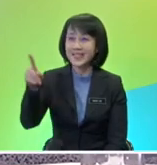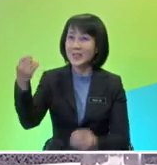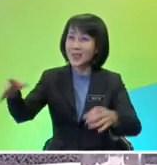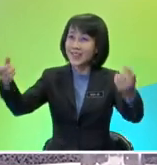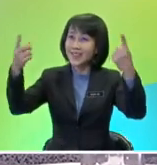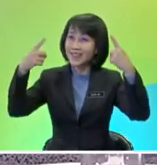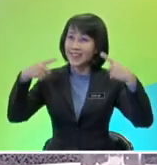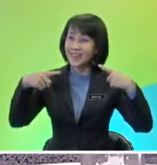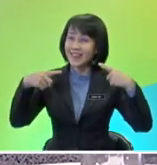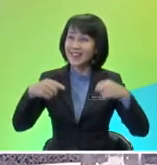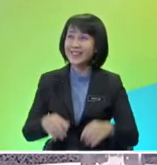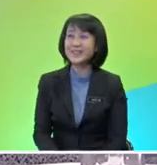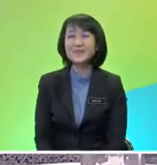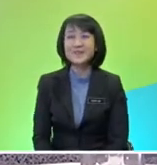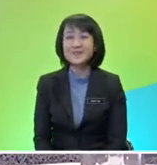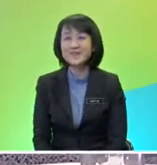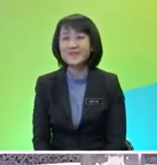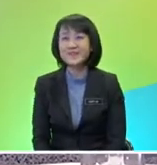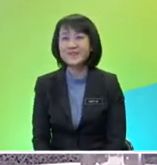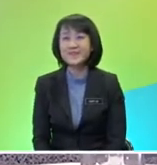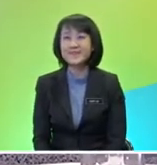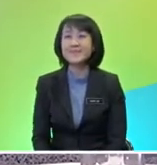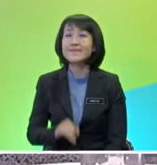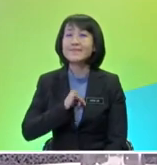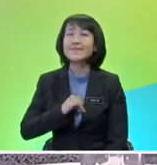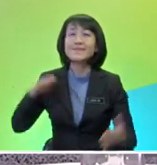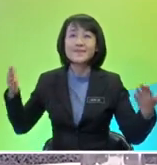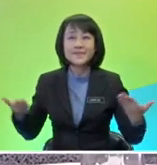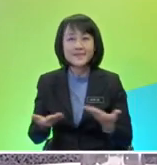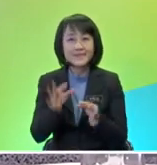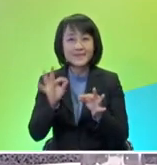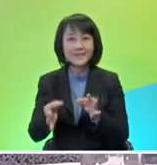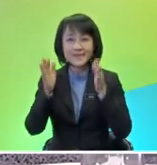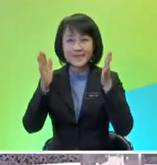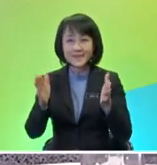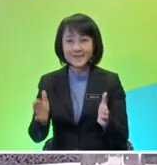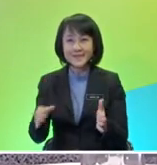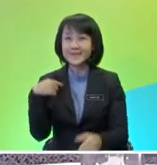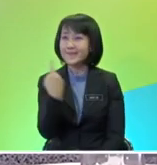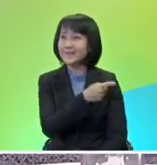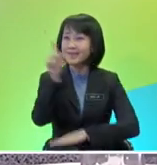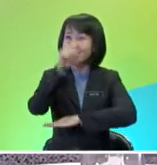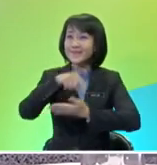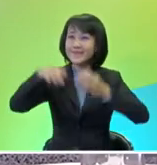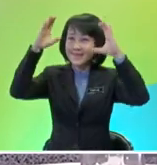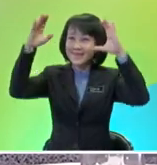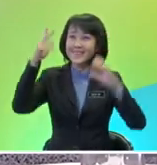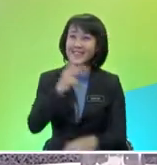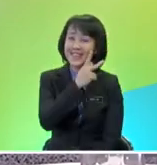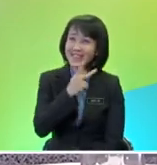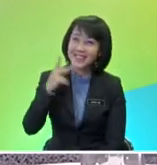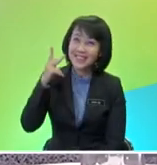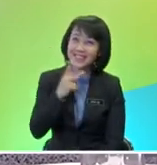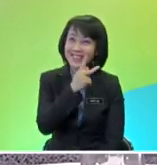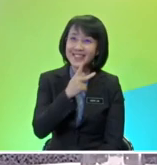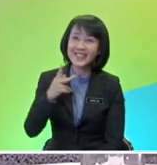dia dah mai dah. Tapi sebelum dia dah mai tu, izinkan saya untuk memperkenalkan juru bahasa isyarat kita kali ini, iaitu Cikgu Katie kita.